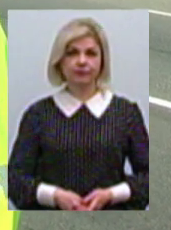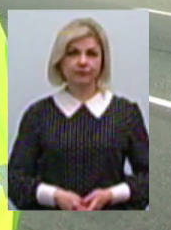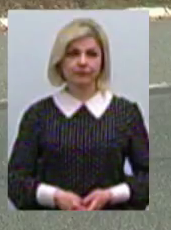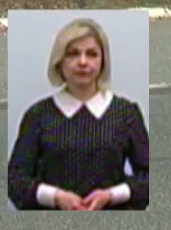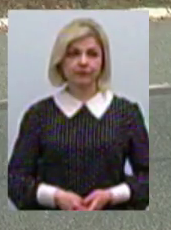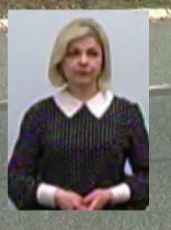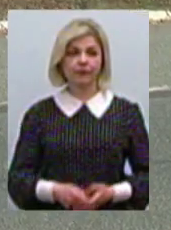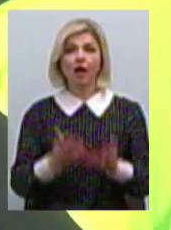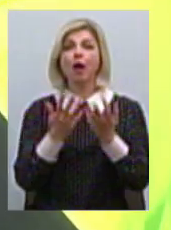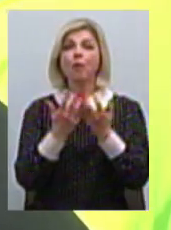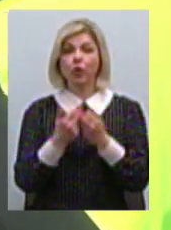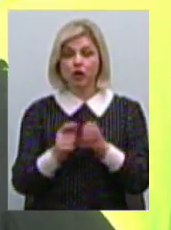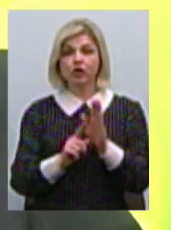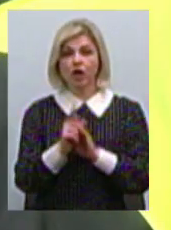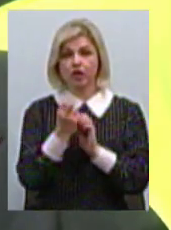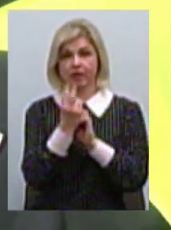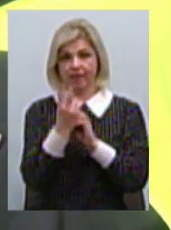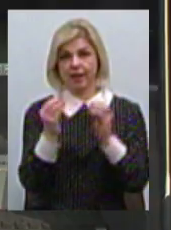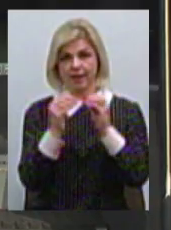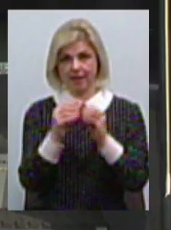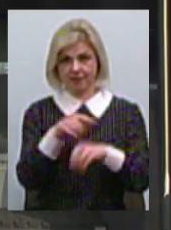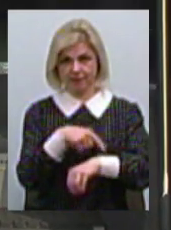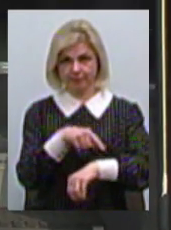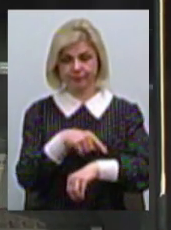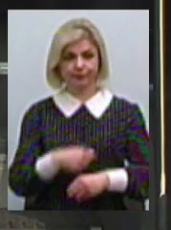Свій підрахунок розпочали о 12:10.